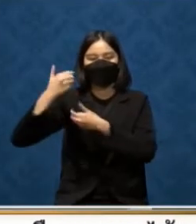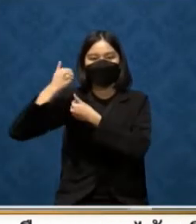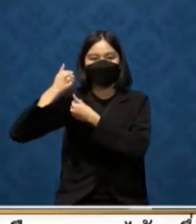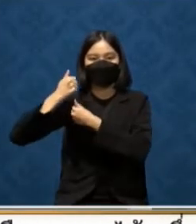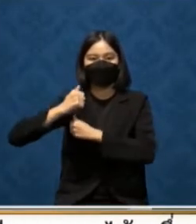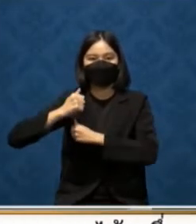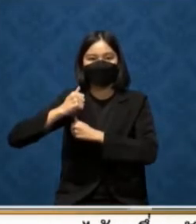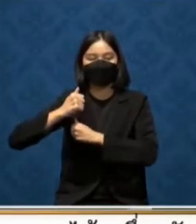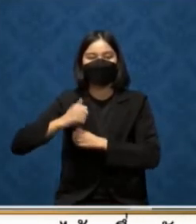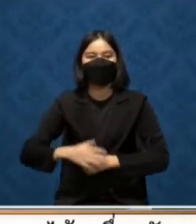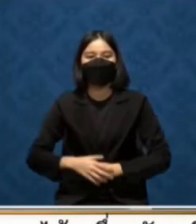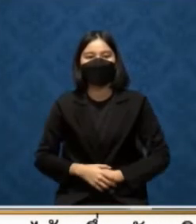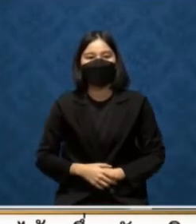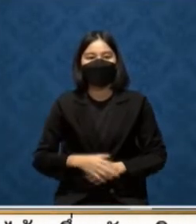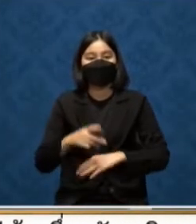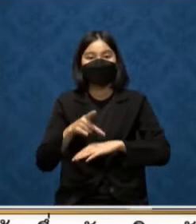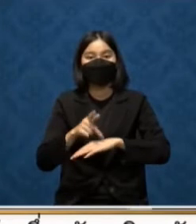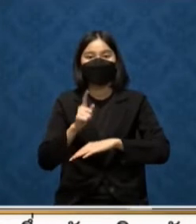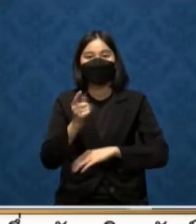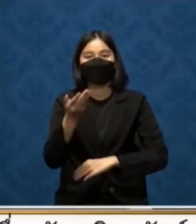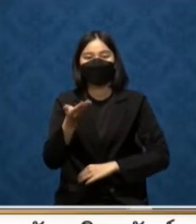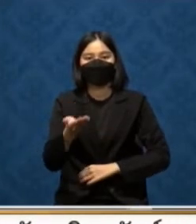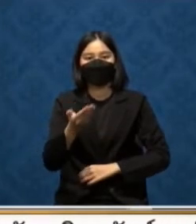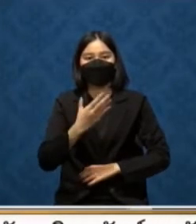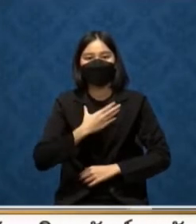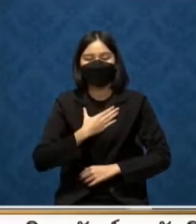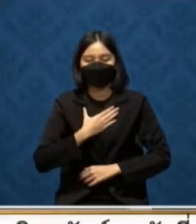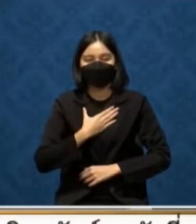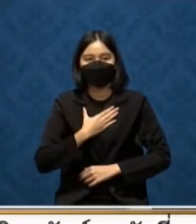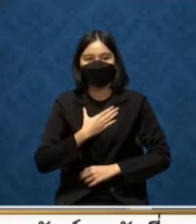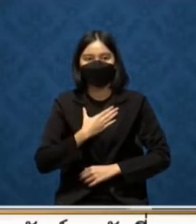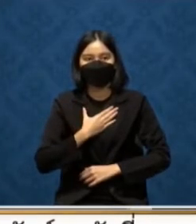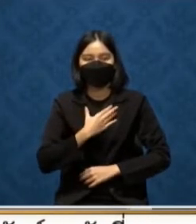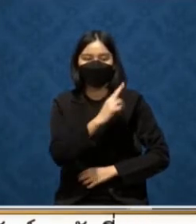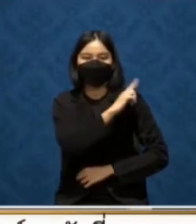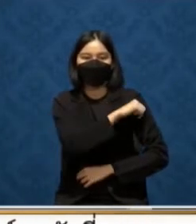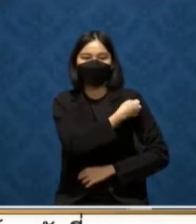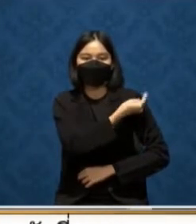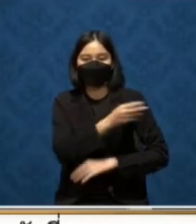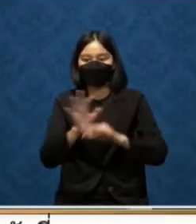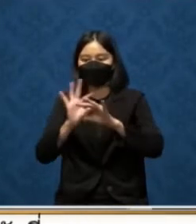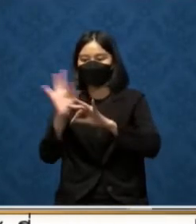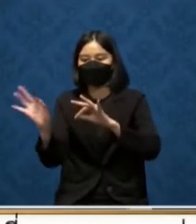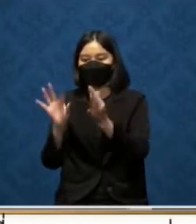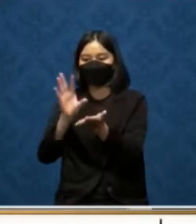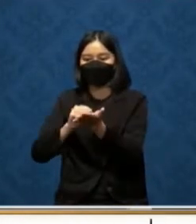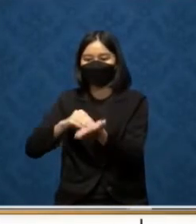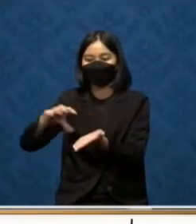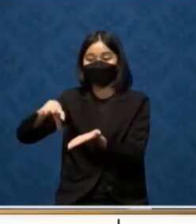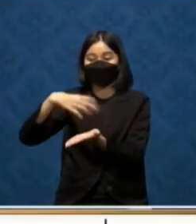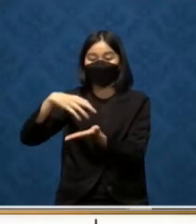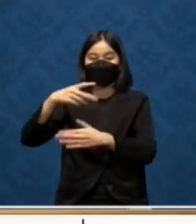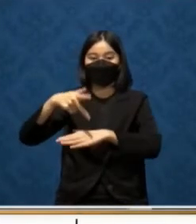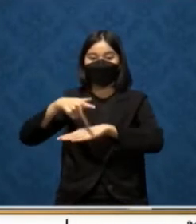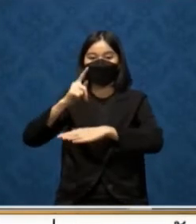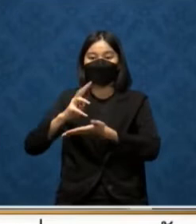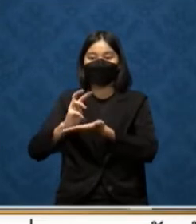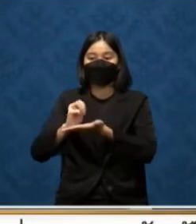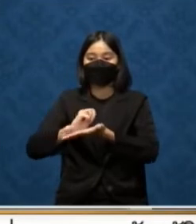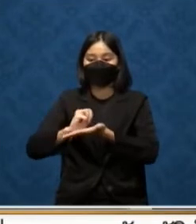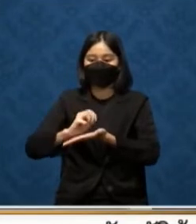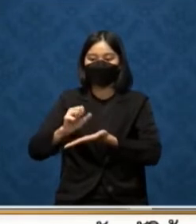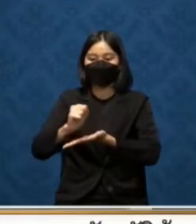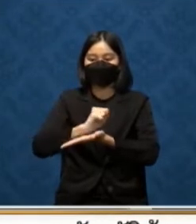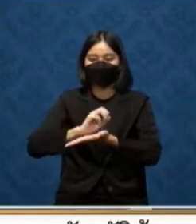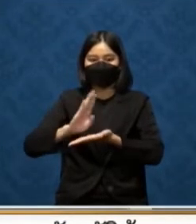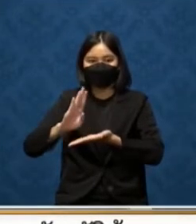ปัดถ้ประทานครับ ผมได้รับข้อมูลจาก คุหมอวิพุทธ ภูย์ริญประทานมลเรินธิ สถาบนวิจ